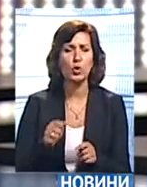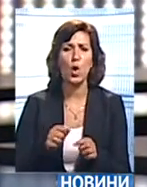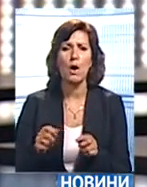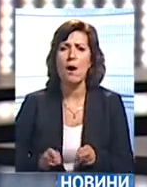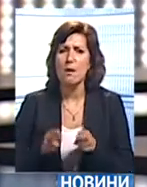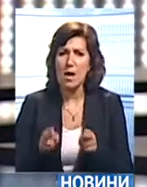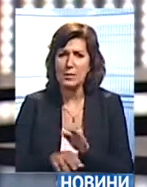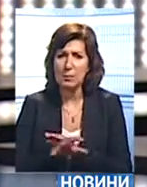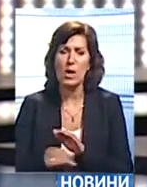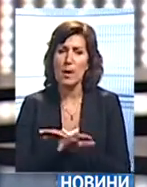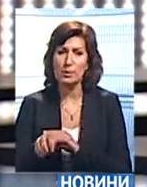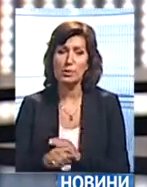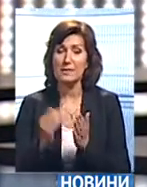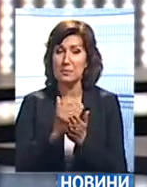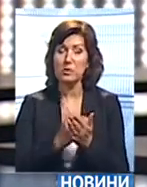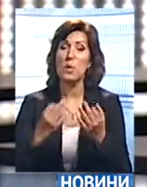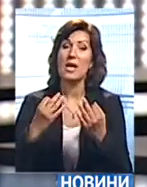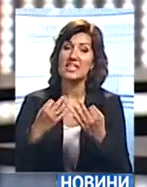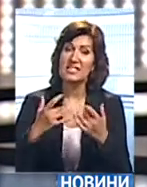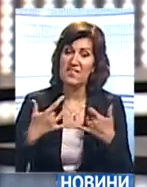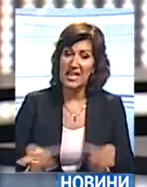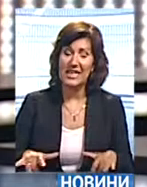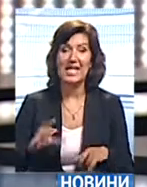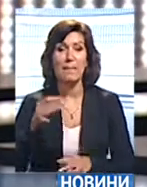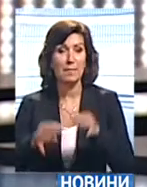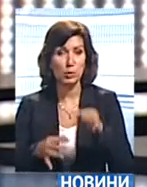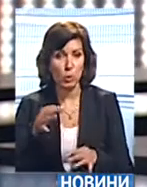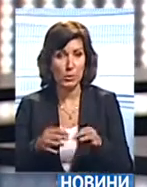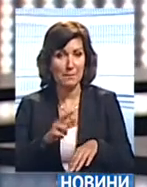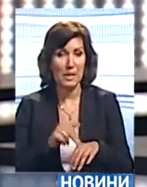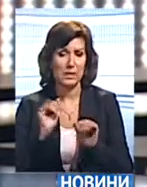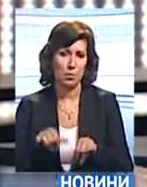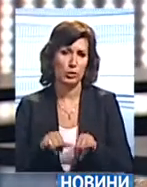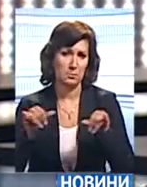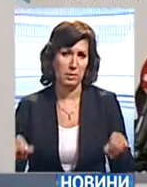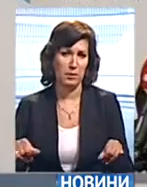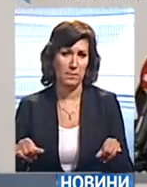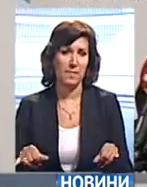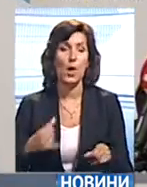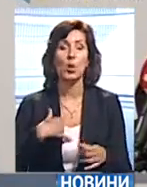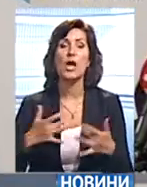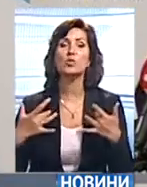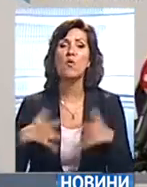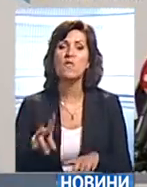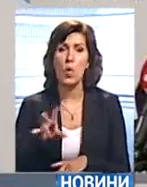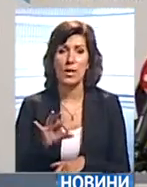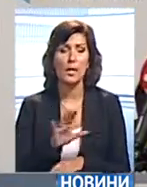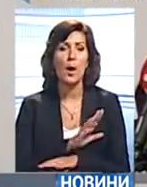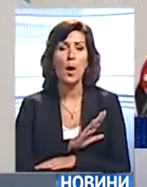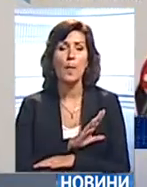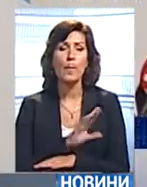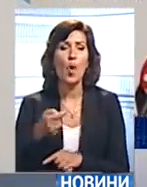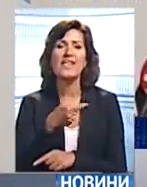грабежів. Тож список звільнених та підсудних міліціонерів ще може збільшитись. У нас уволено по